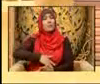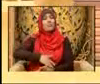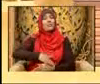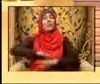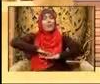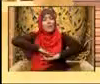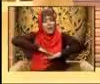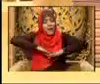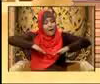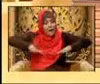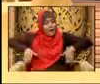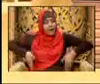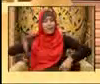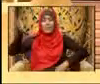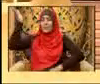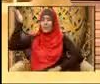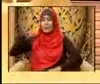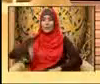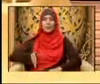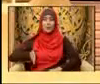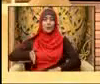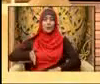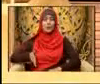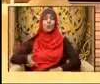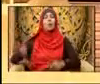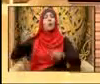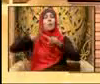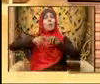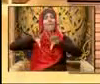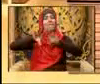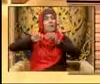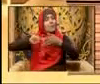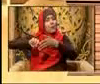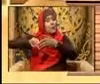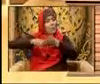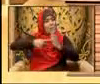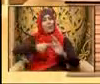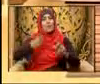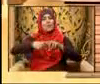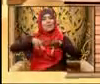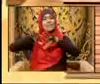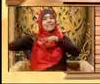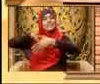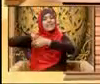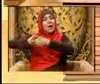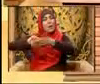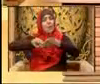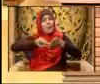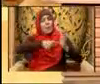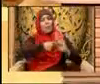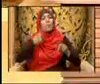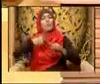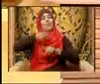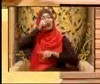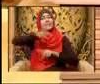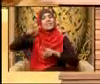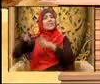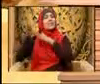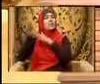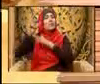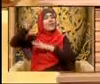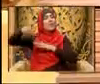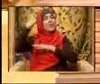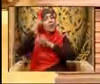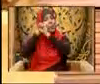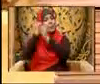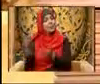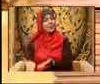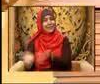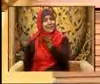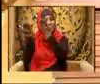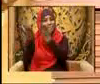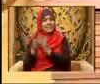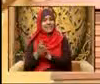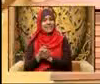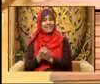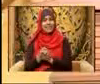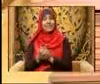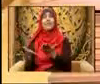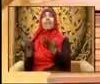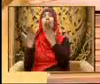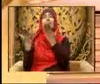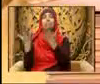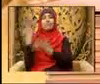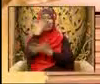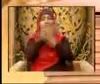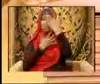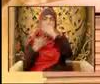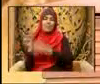الأنبياء وإمام المرسلين، وعلى آله وأصحابه ومن تبعهم بإحسان إلى يوم الدين.